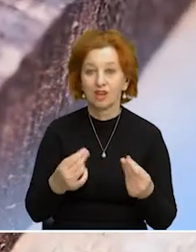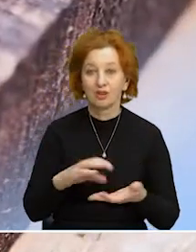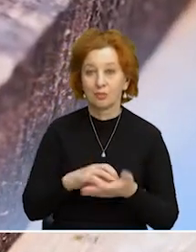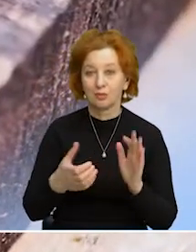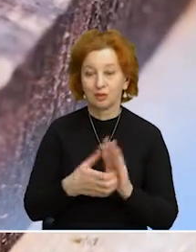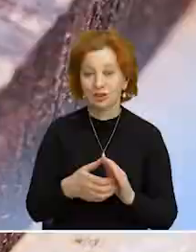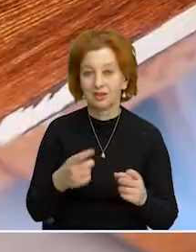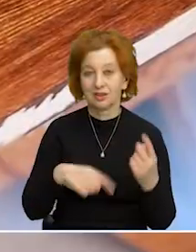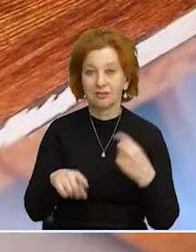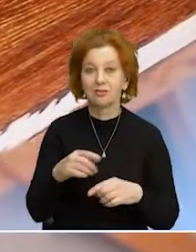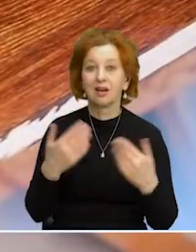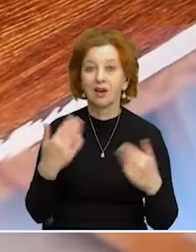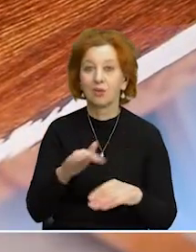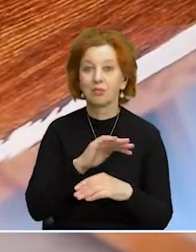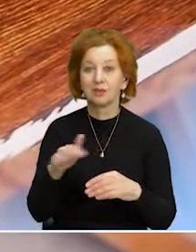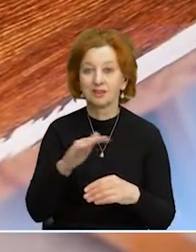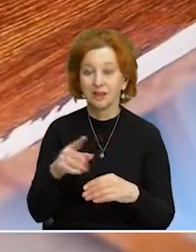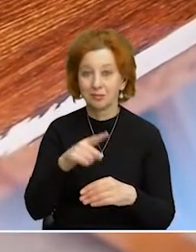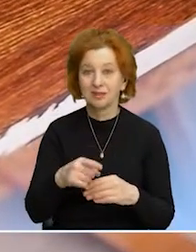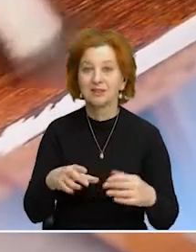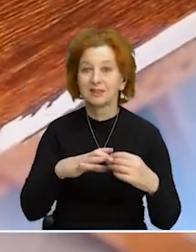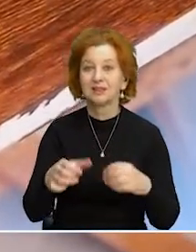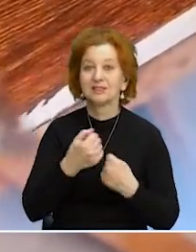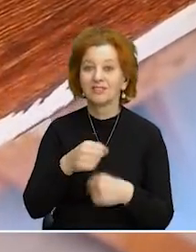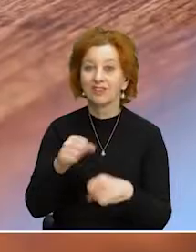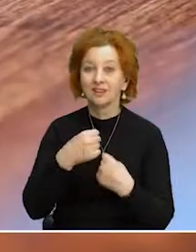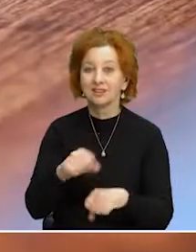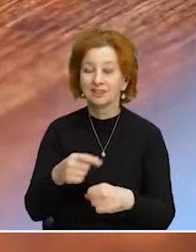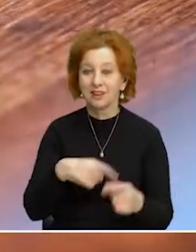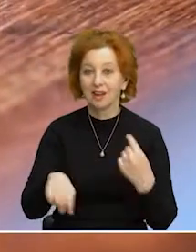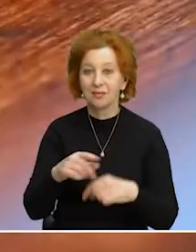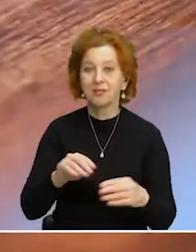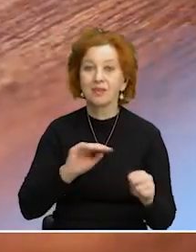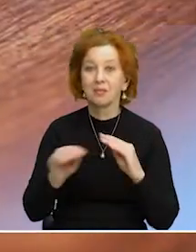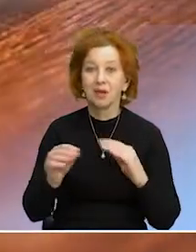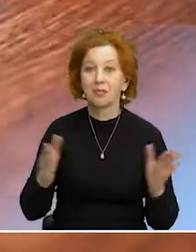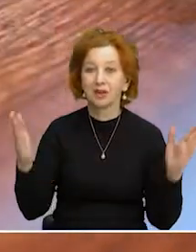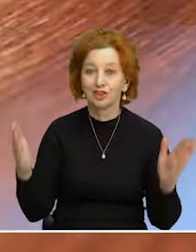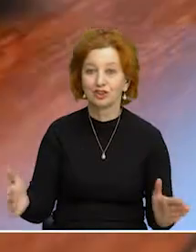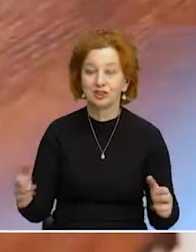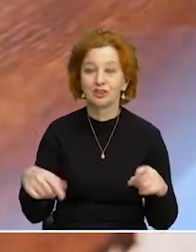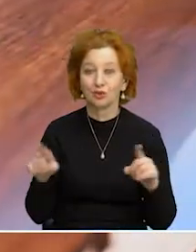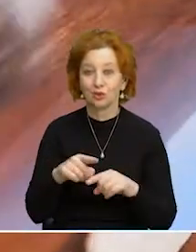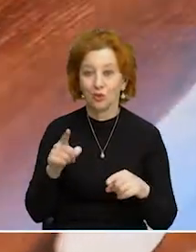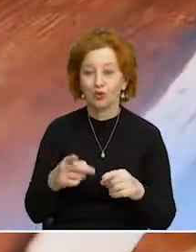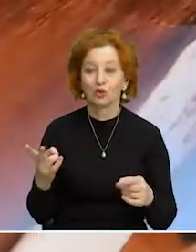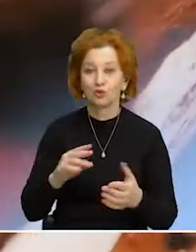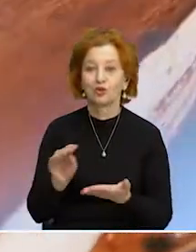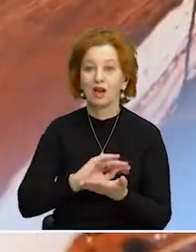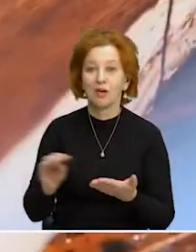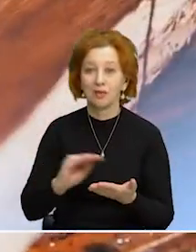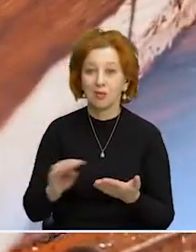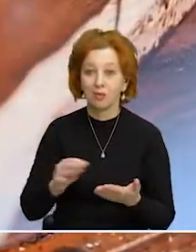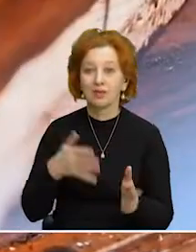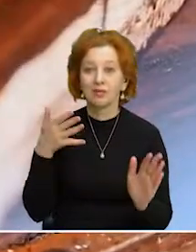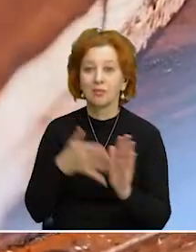или влажном помещении. Кроме стеллажей, мы сделаем верстак. Для его изготовления понадобится мебельный щит, который также необходимо